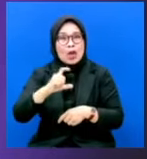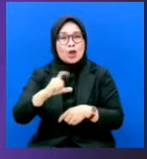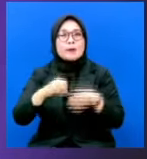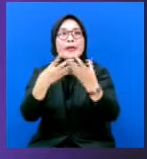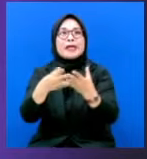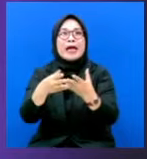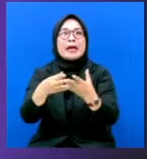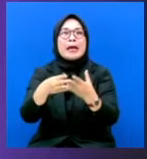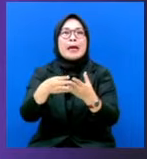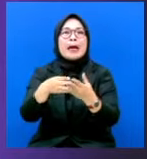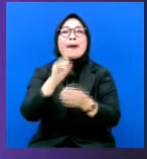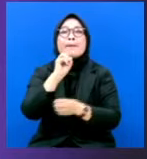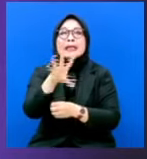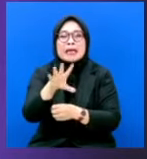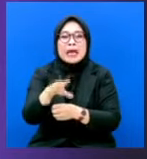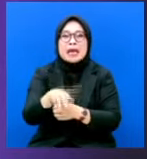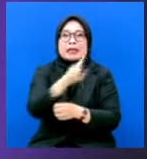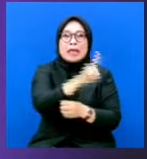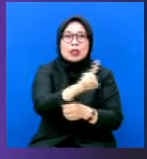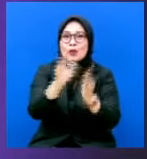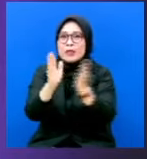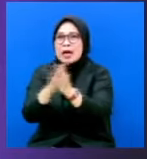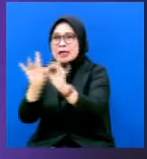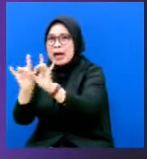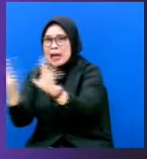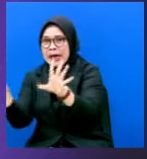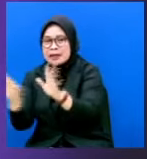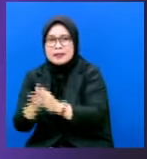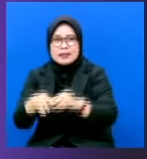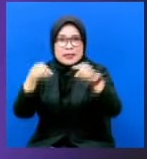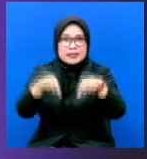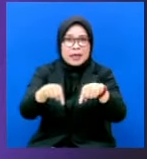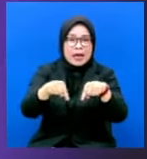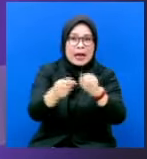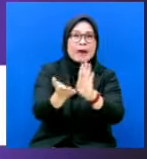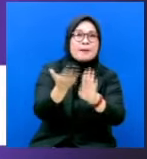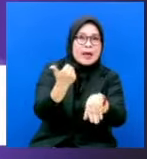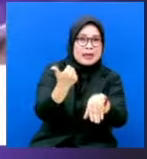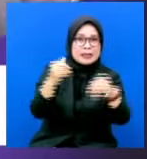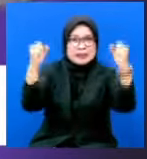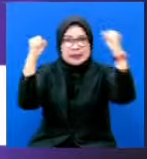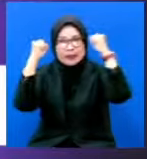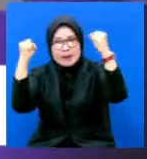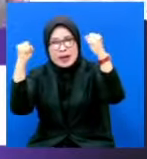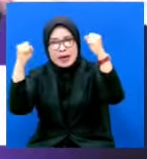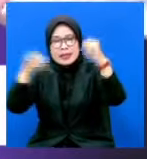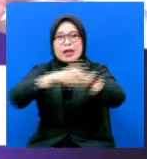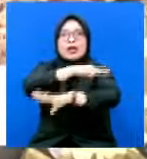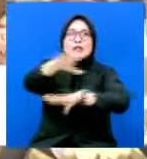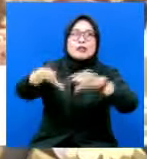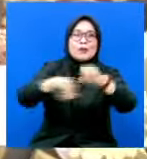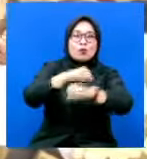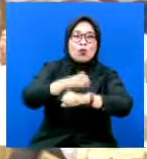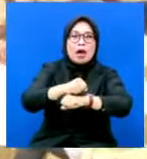pertanyaan dan juga sanggahan satu sama lain Saya ingin kembali mendengarkan semangat dan juga kita akan bikin semua ada di atas di